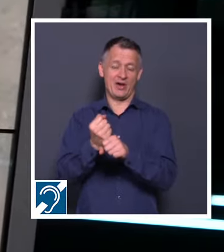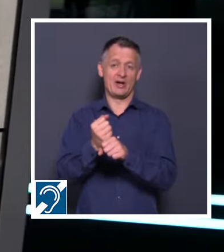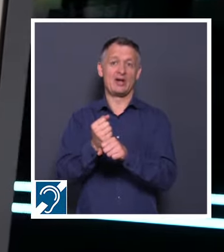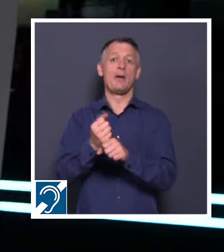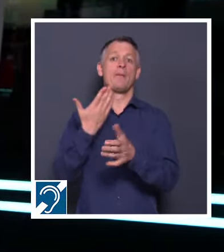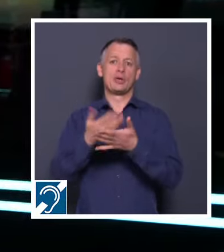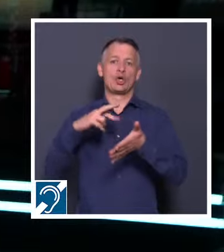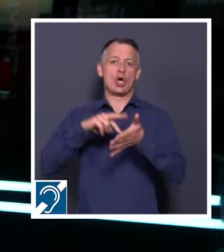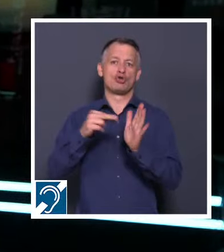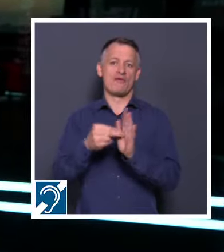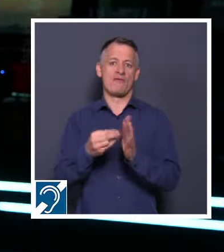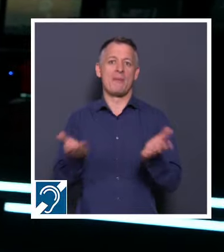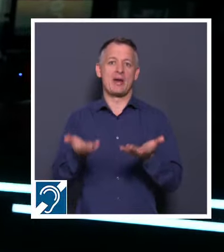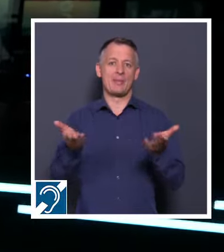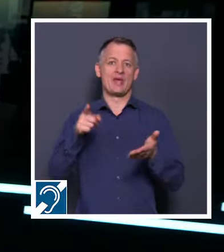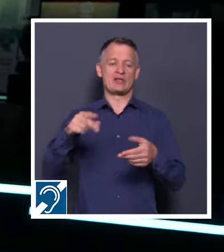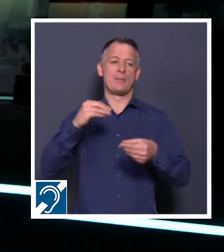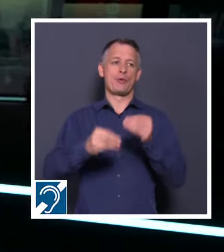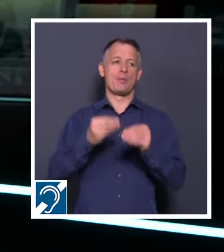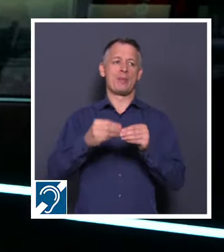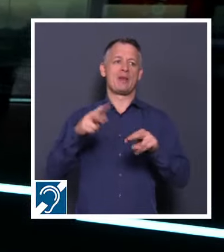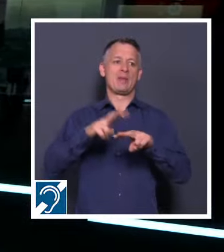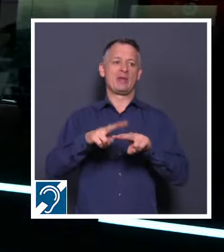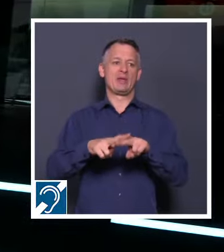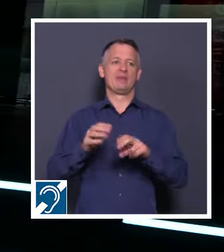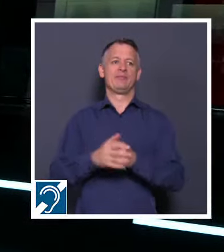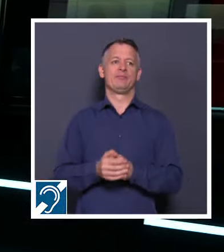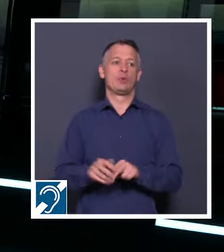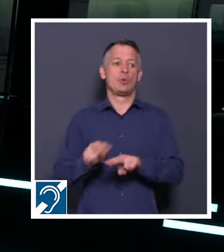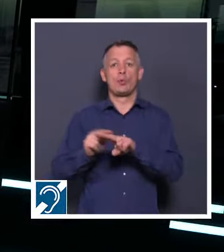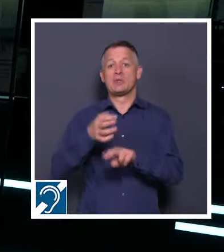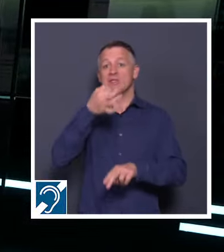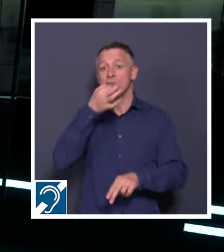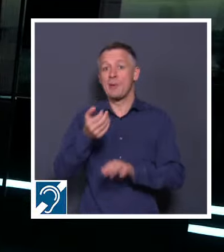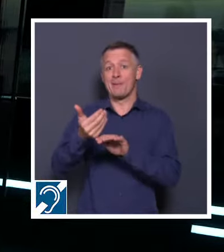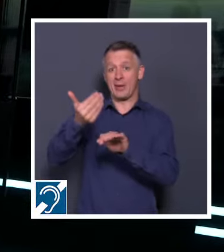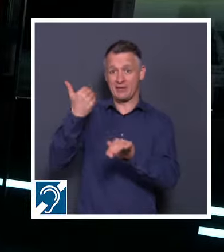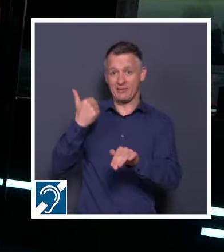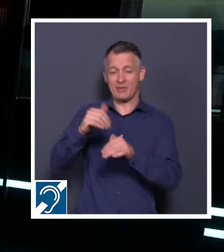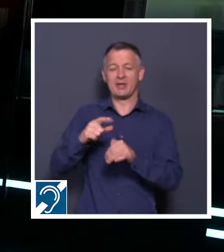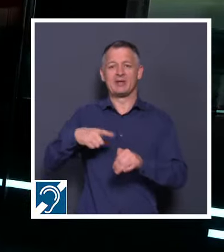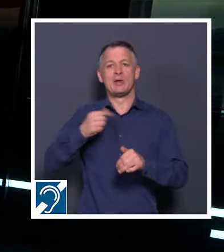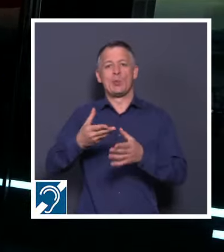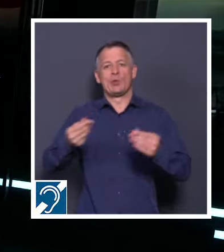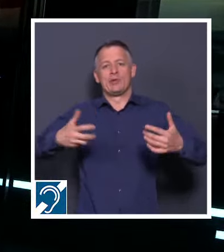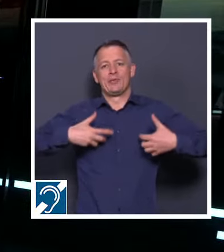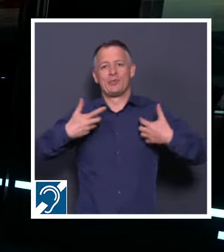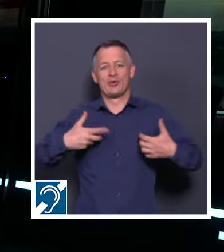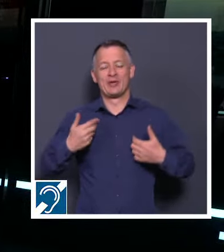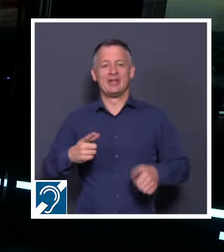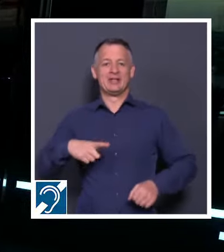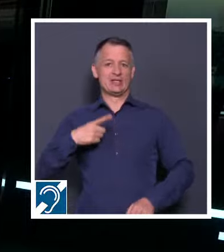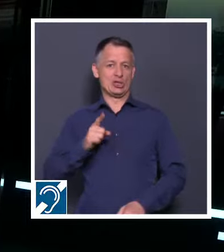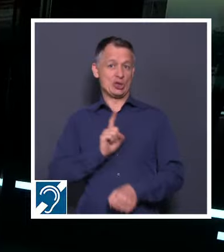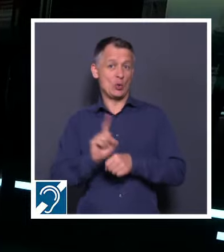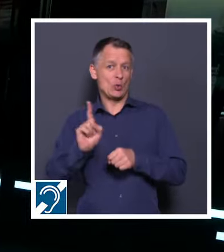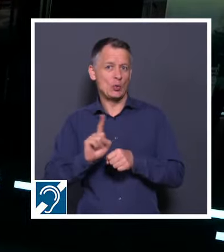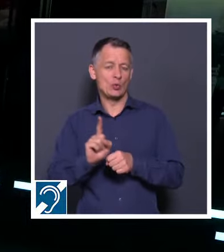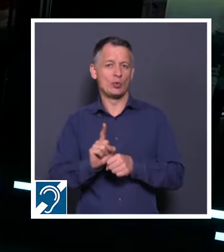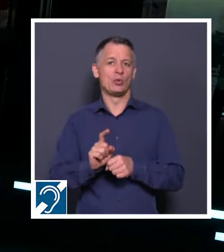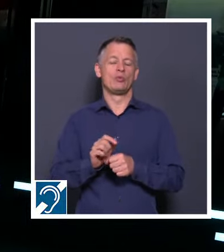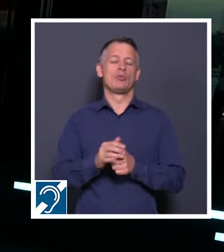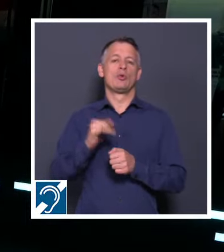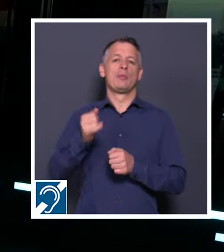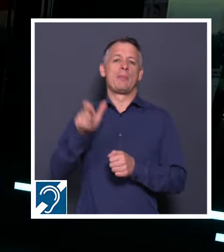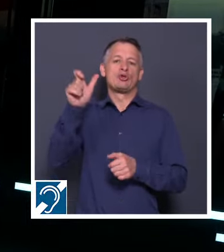repede această problemă de matematică. Așa cum vă spuneam, este foarte mult entuziasm, însă sunt evident și